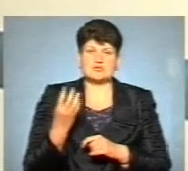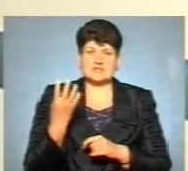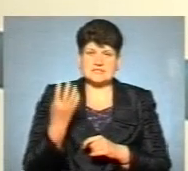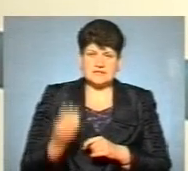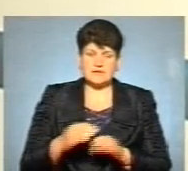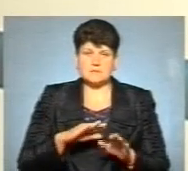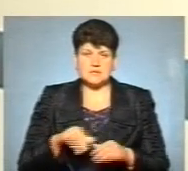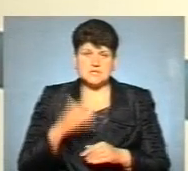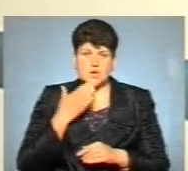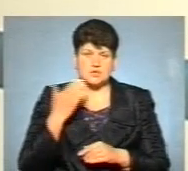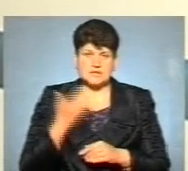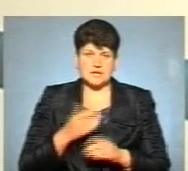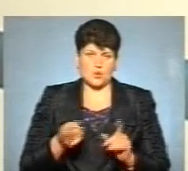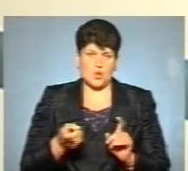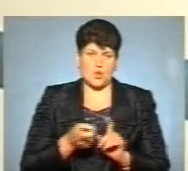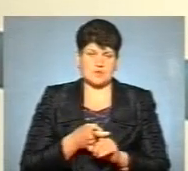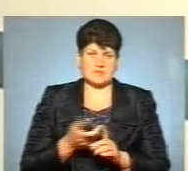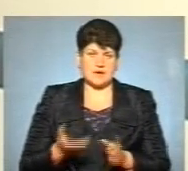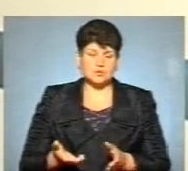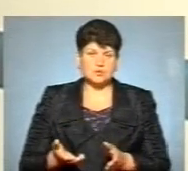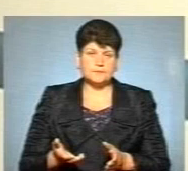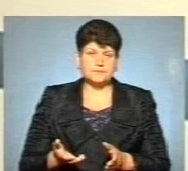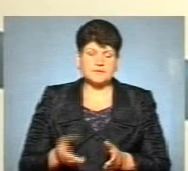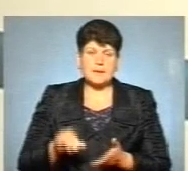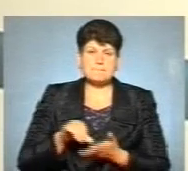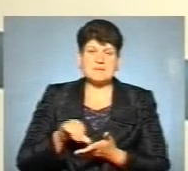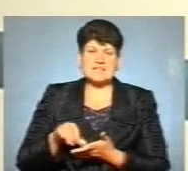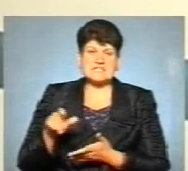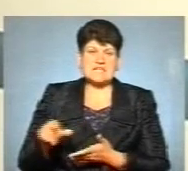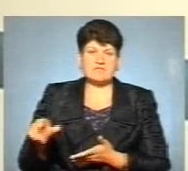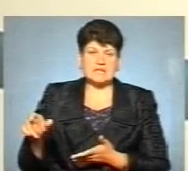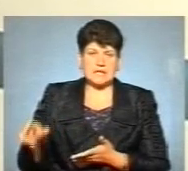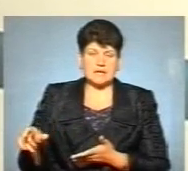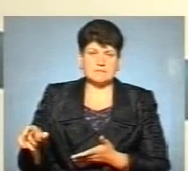після останнього контакту. От представники